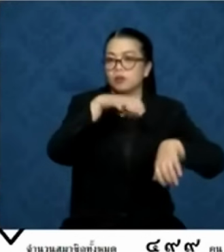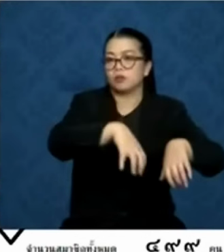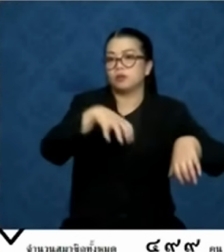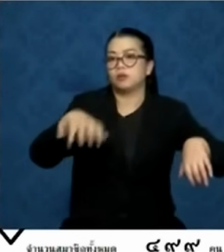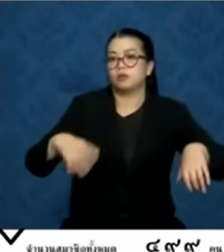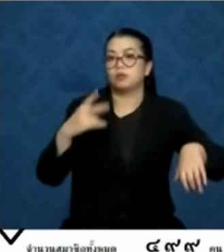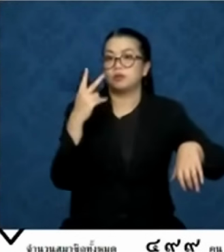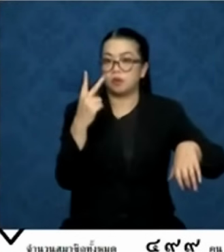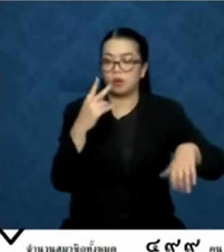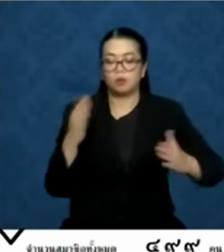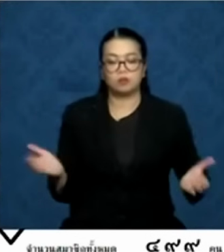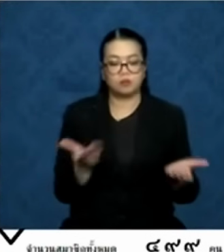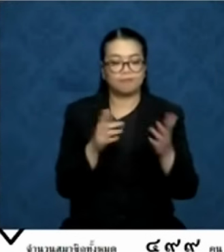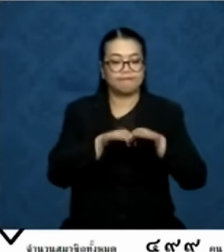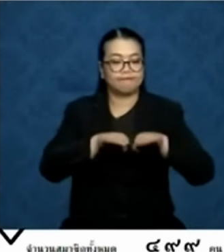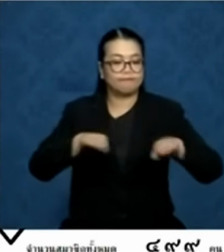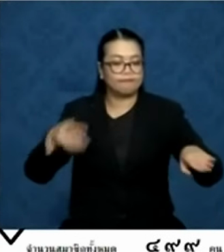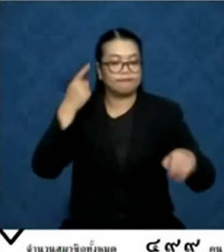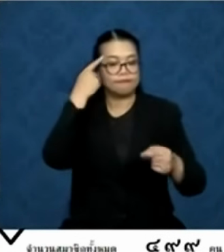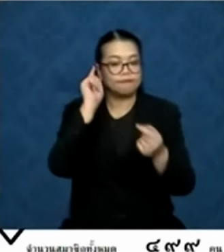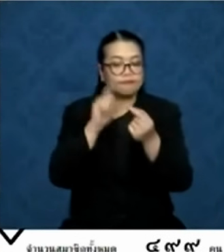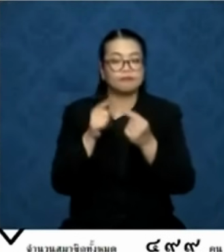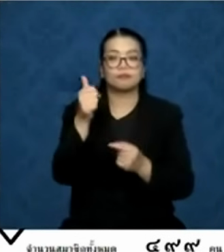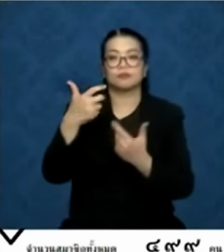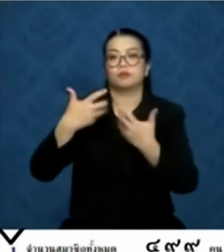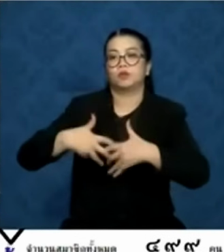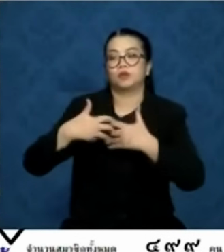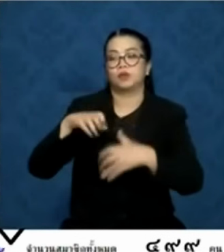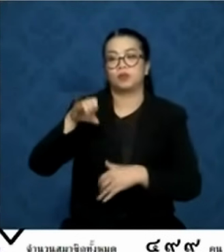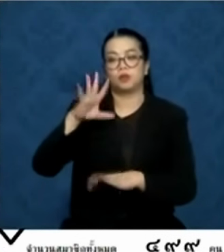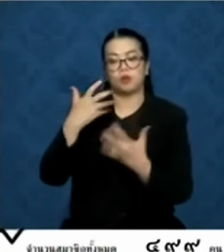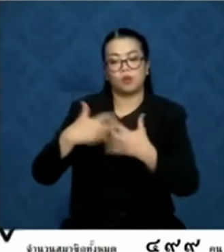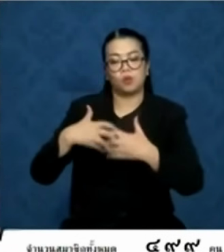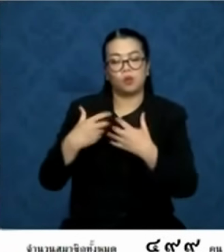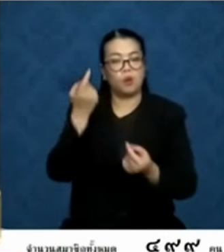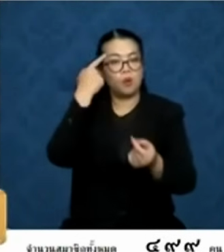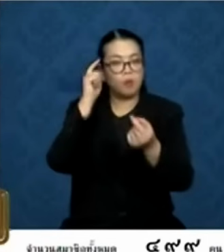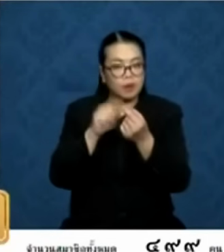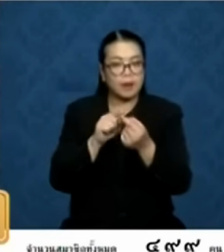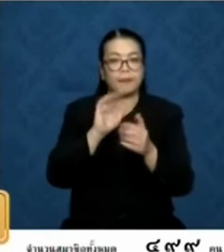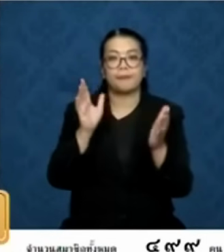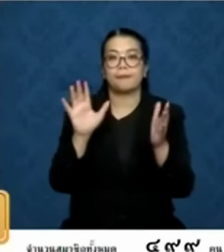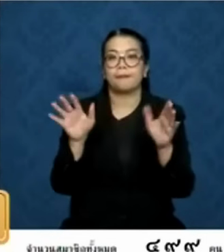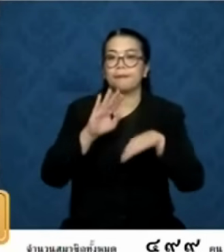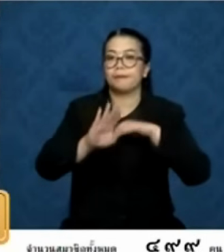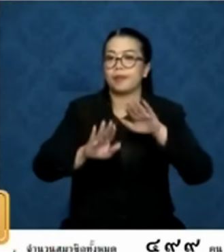มรรถนะตรงตามความต้องการของผู้ประกอบการเพื่อรองรับอุตสาหกรรมเป้าหมายไม่น้อยกว่า